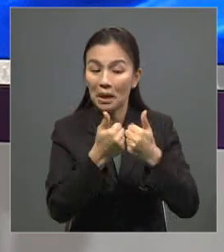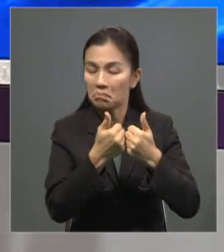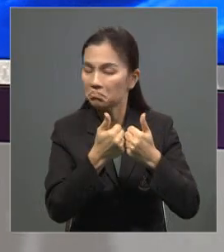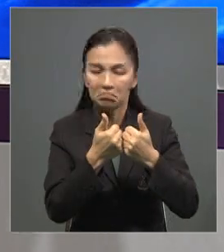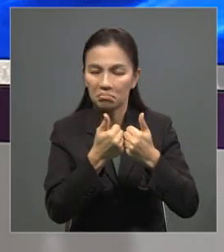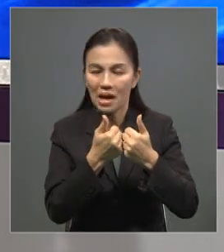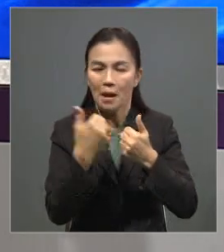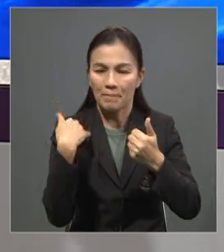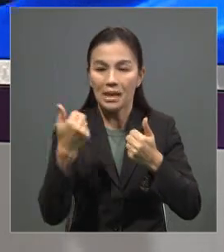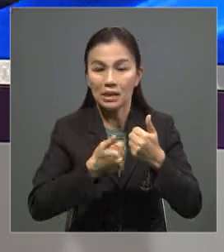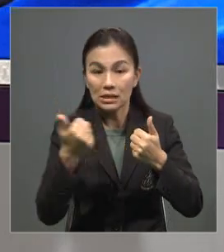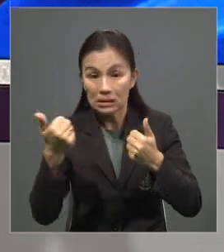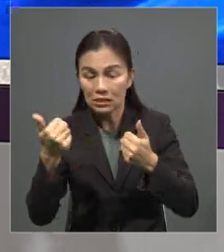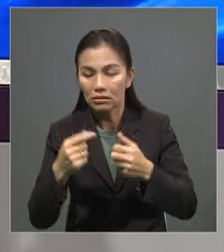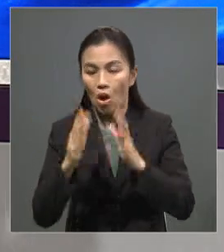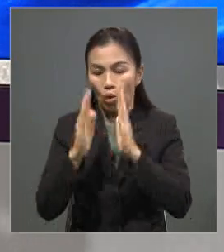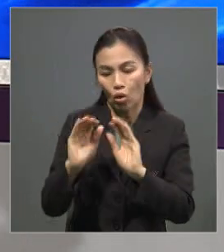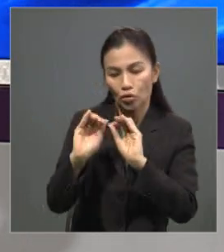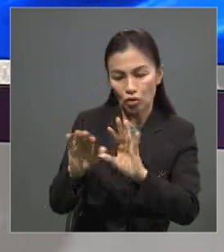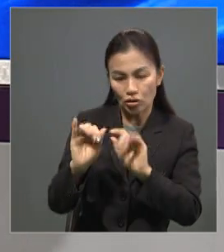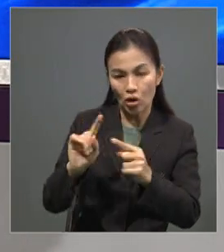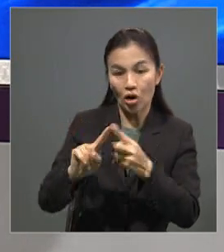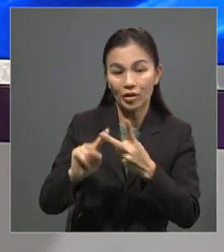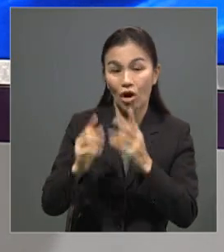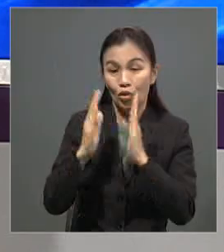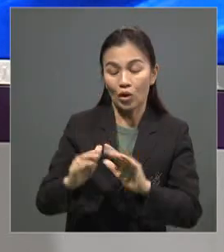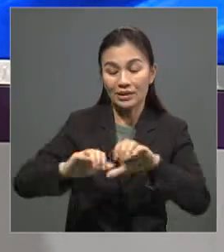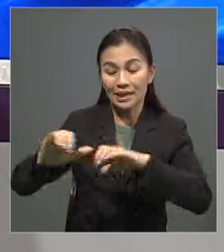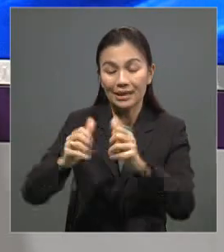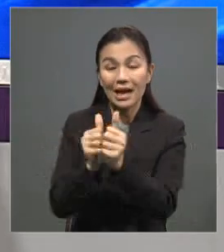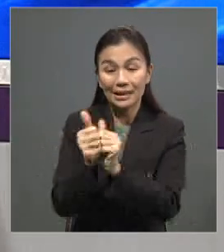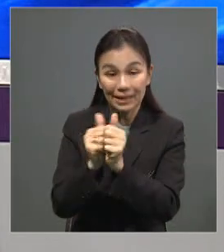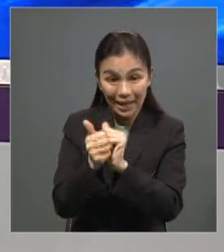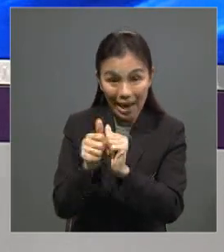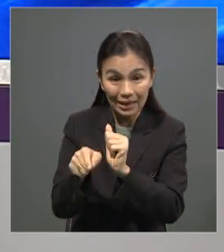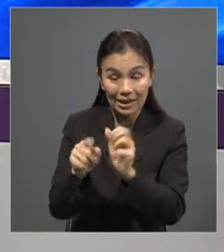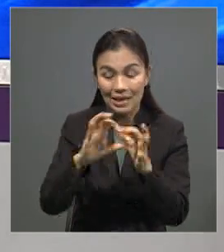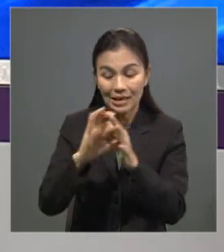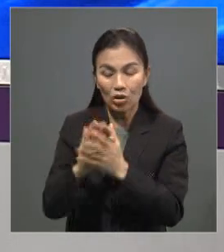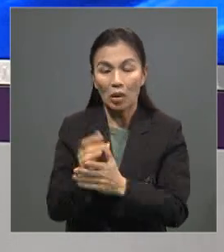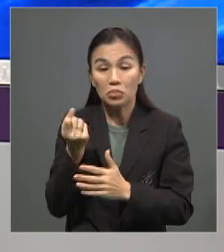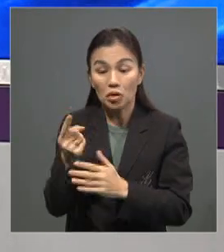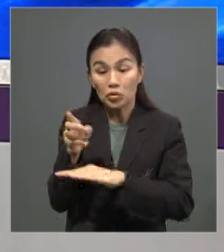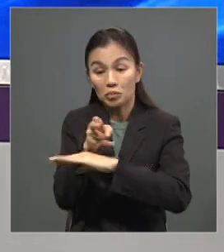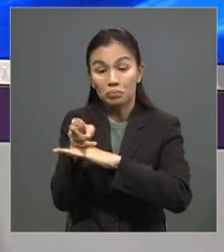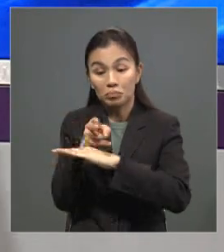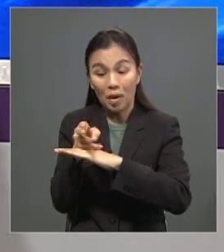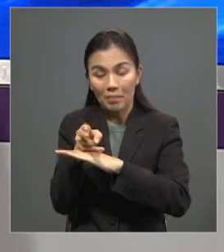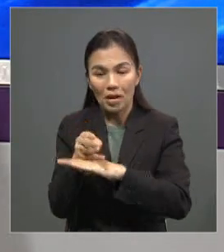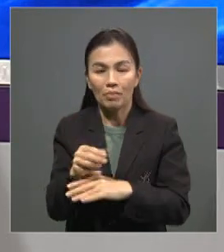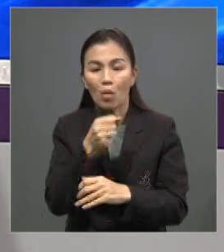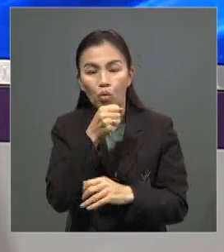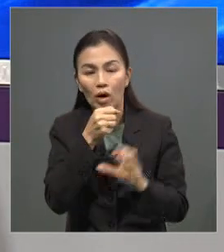แต่ว่ายังมีผู้ฝึกสอนยังมีผู้จัดการแข่งขันยังมีฝ่ายถ่ายทอดสดมีผู้บรรยายเก